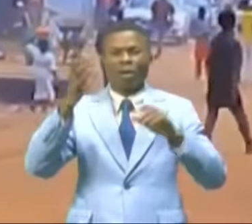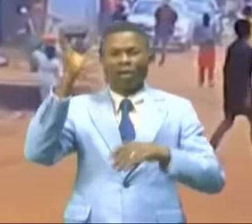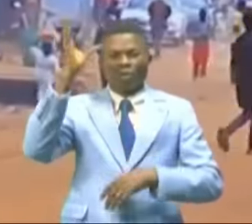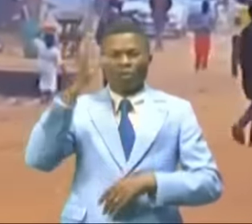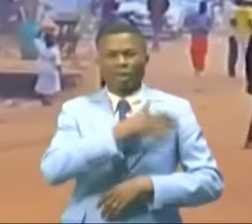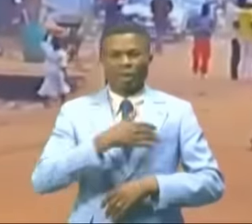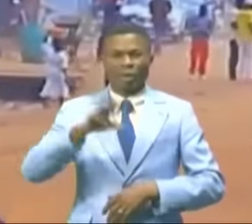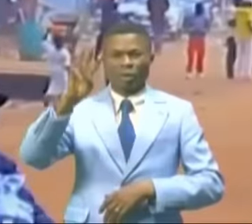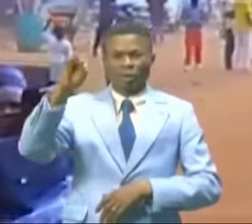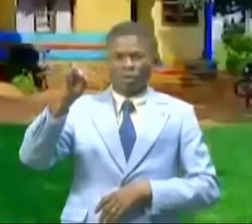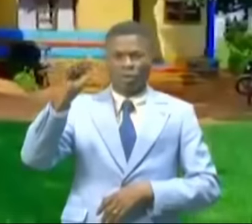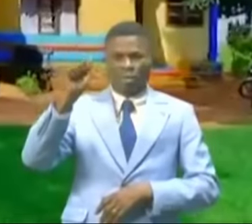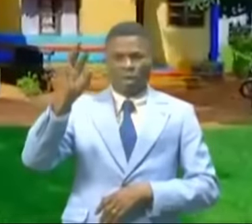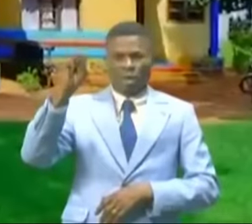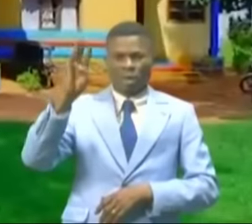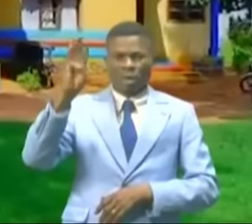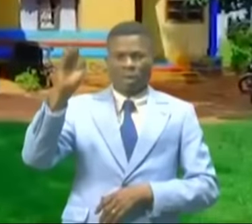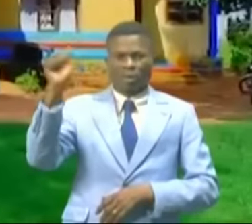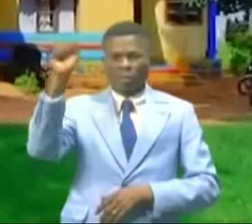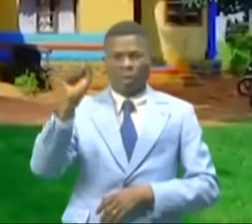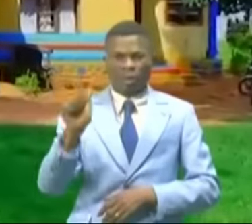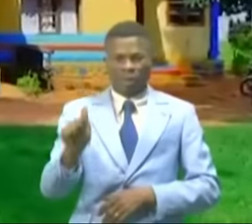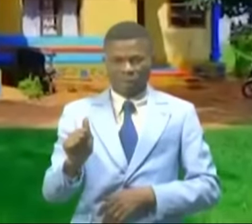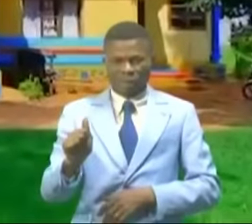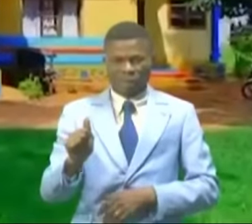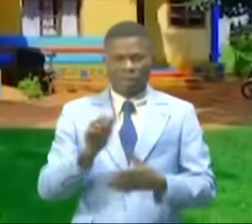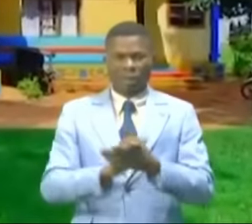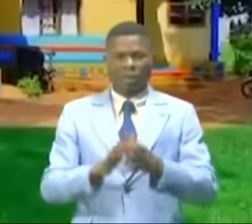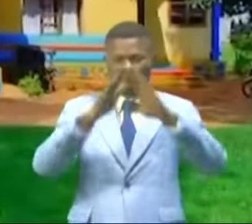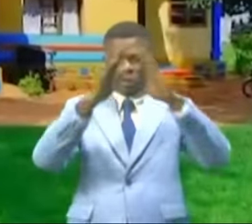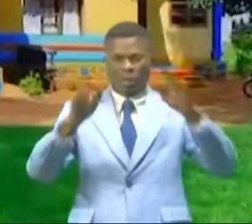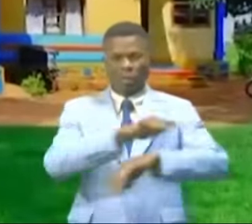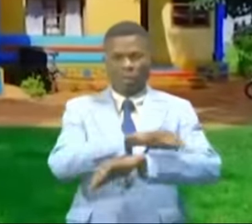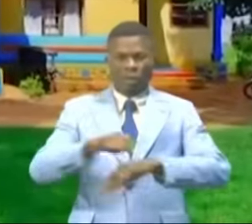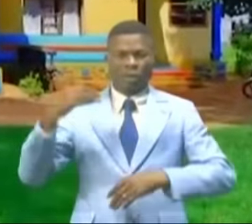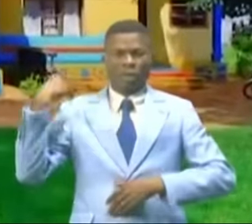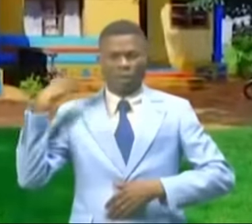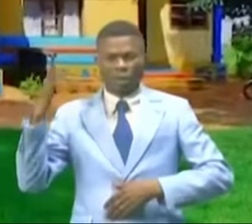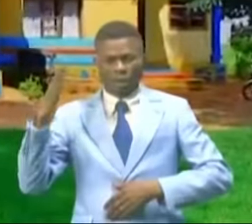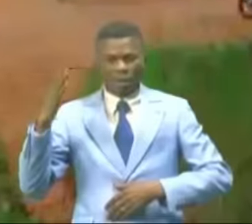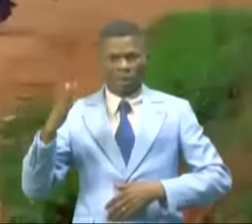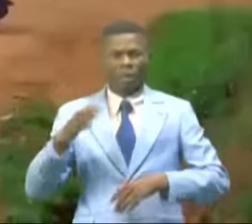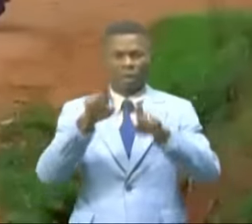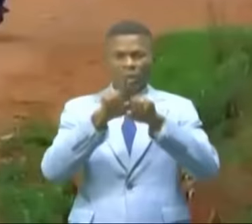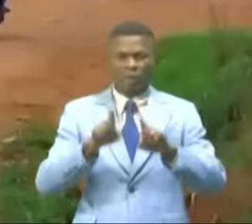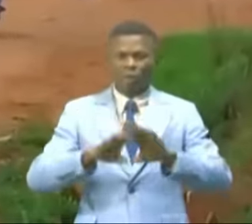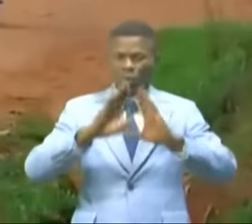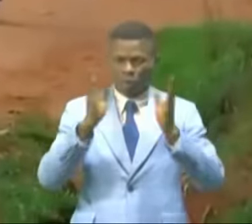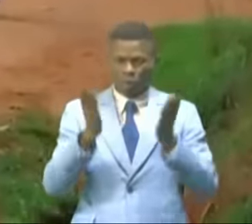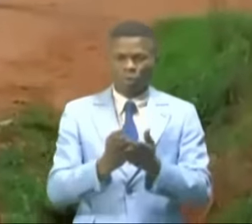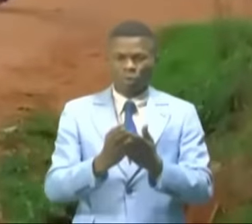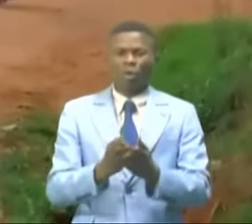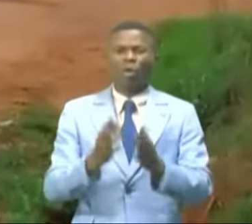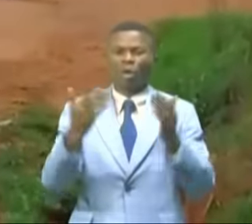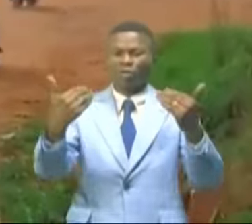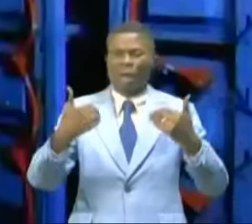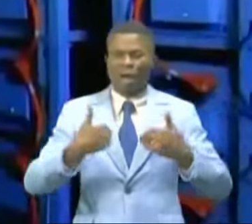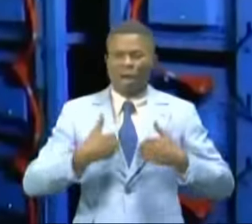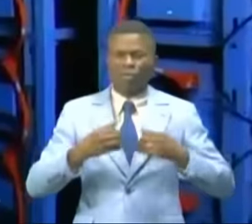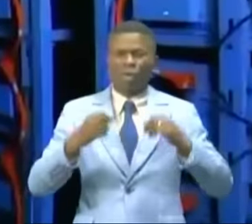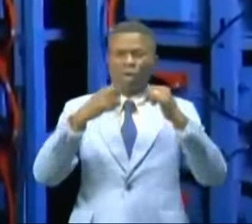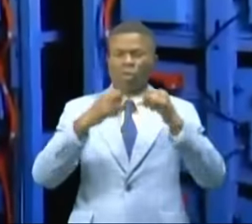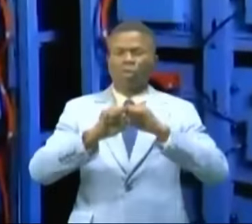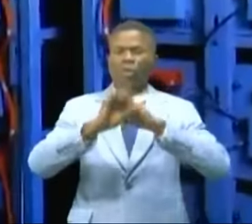de plus de 348 ménages, le bâtiment administratif, le particulier, seront désormais desservis à